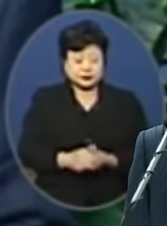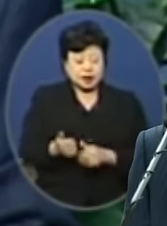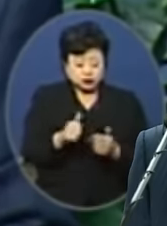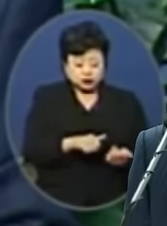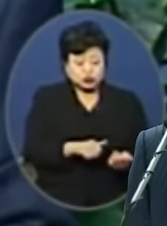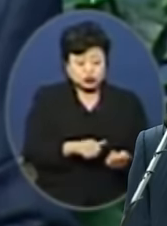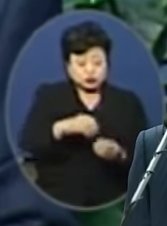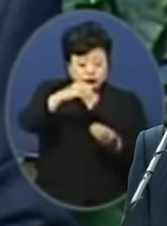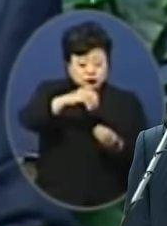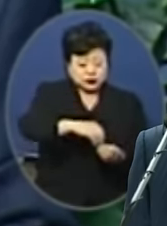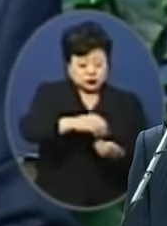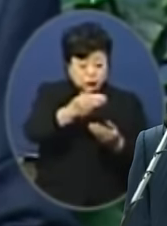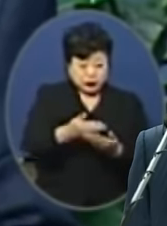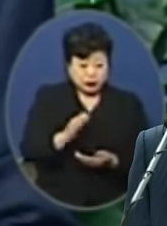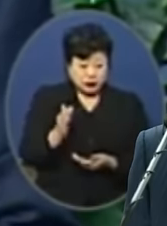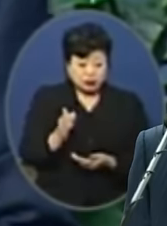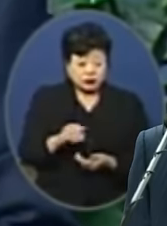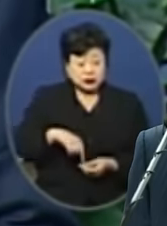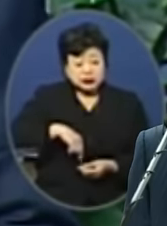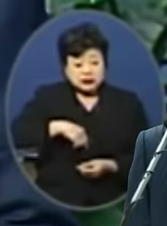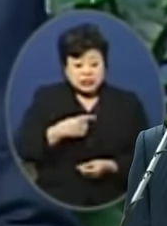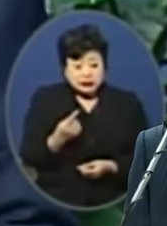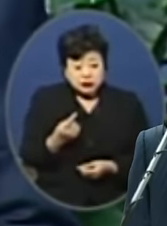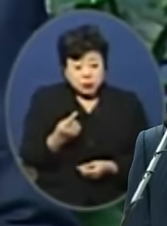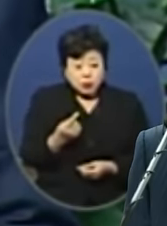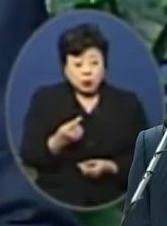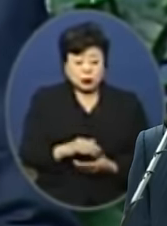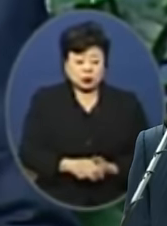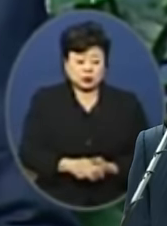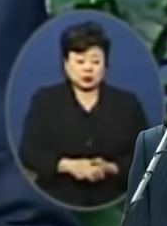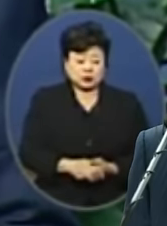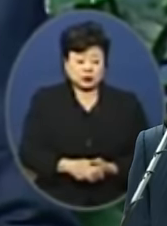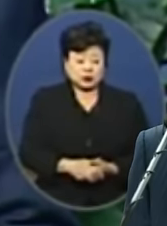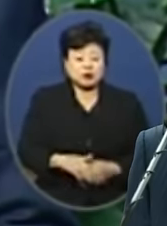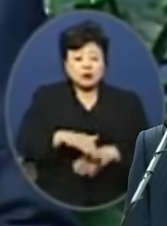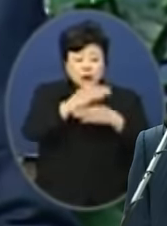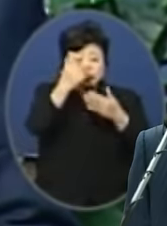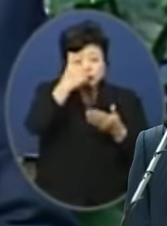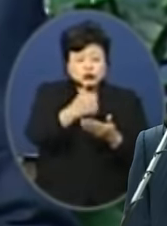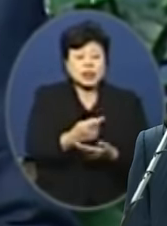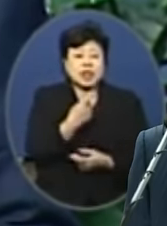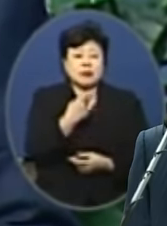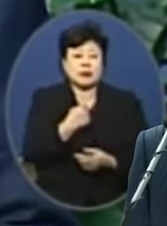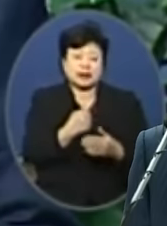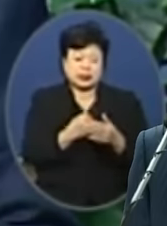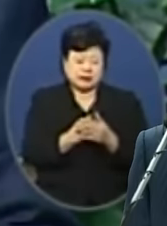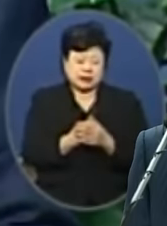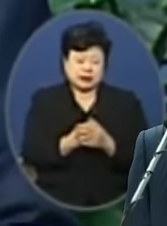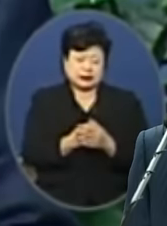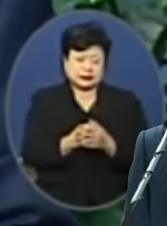죽음으로 받아들였거니와 우리 자신도 모두 다 죄를 지어서